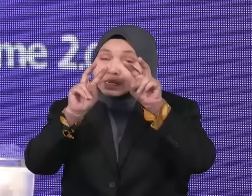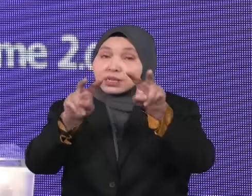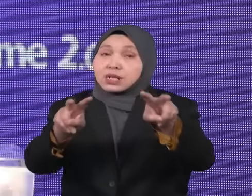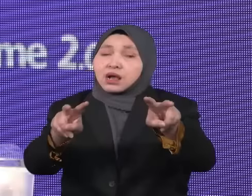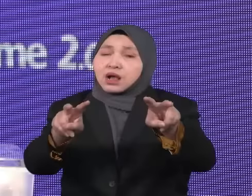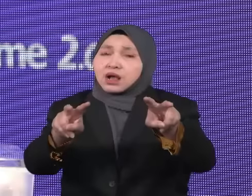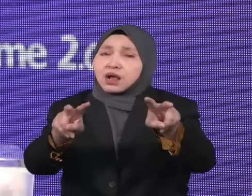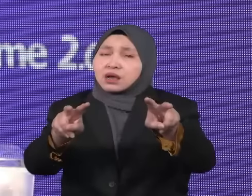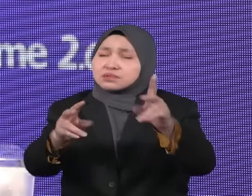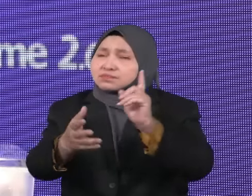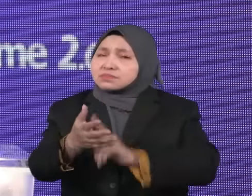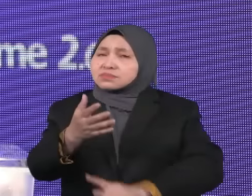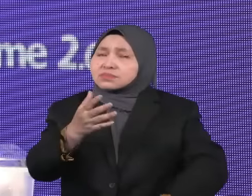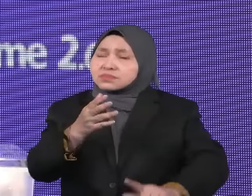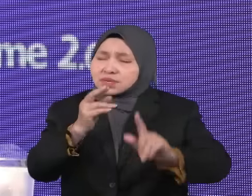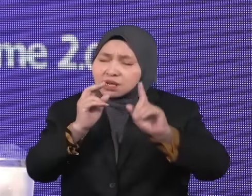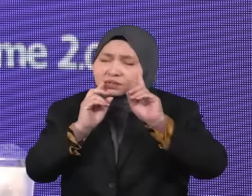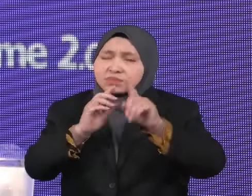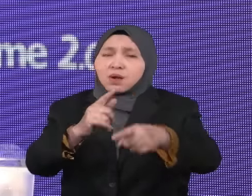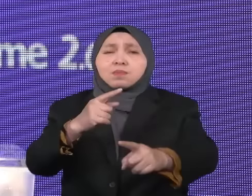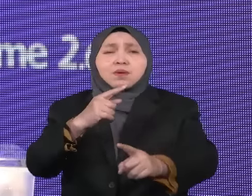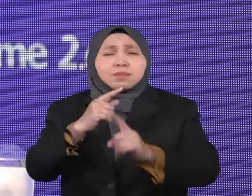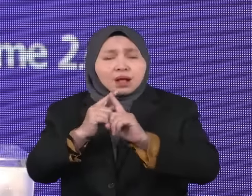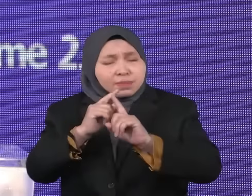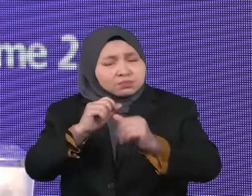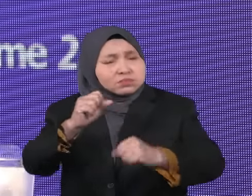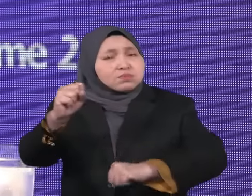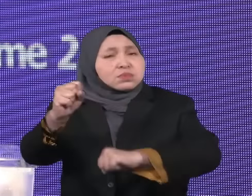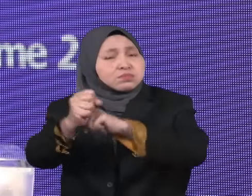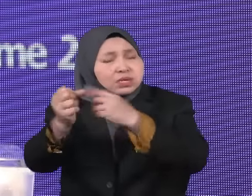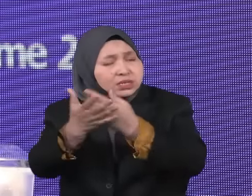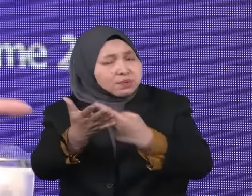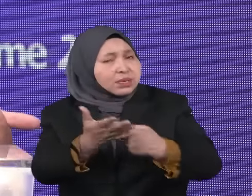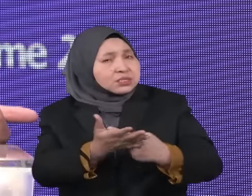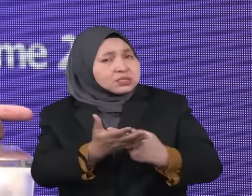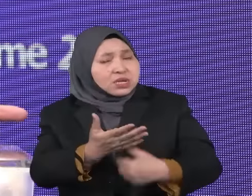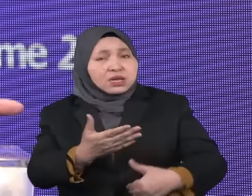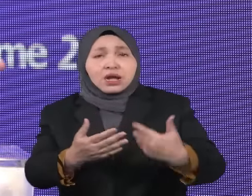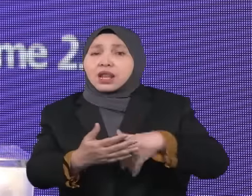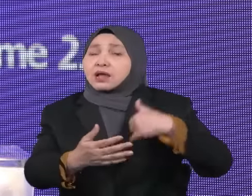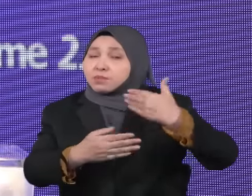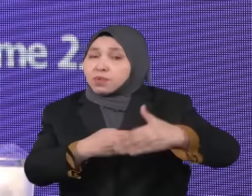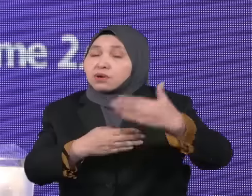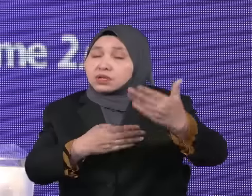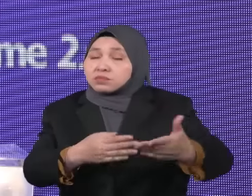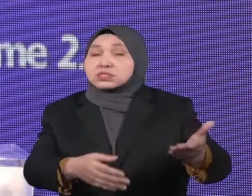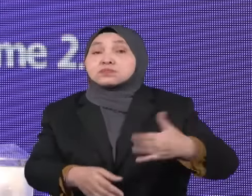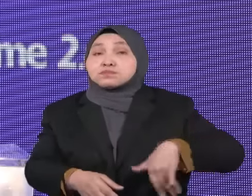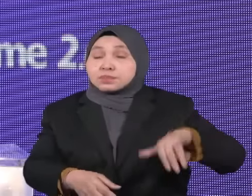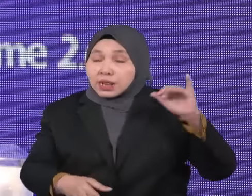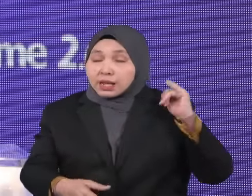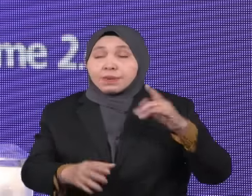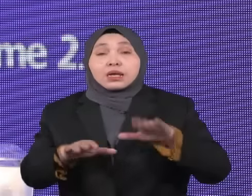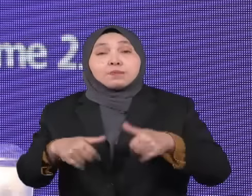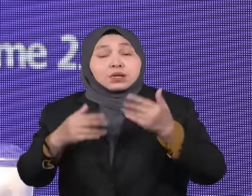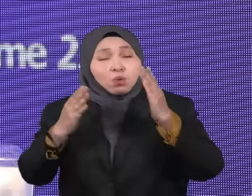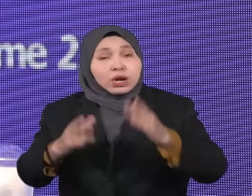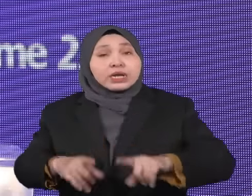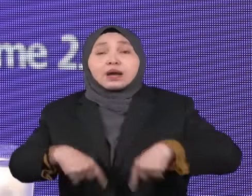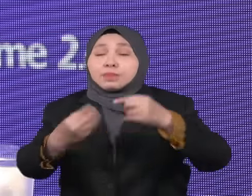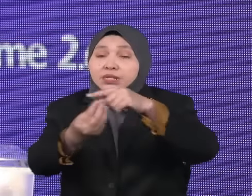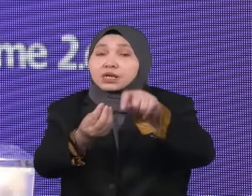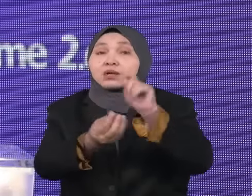kontra kepada kumpulan yang dinyatakan pada ayat 200 yang kita bincangkan dalam episod sebelum ini, Ustaz, ya. Bagaimana ada orang yang pergi ke